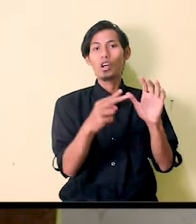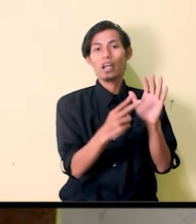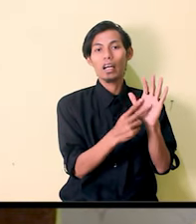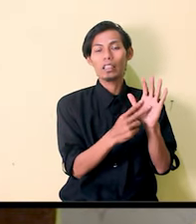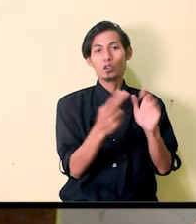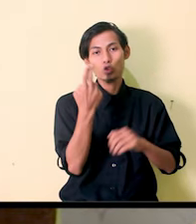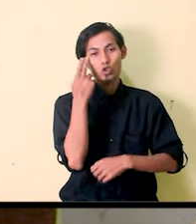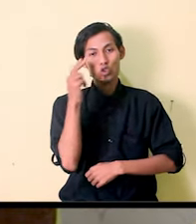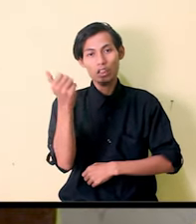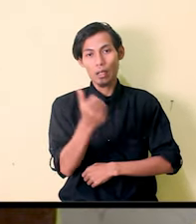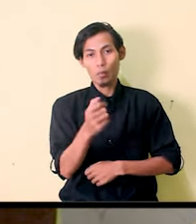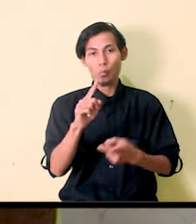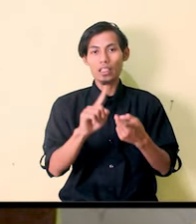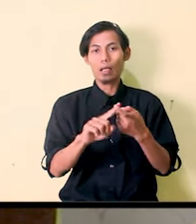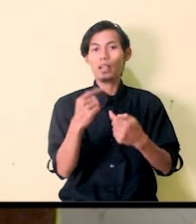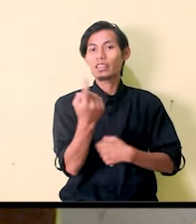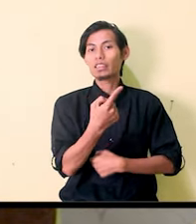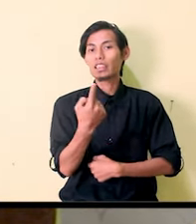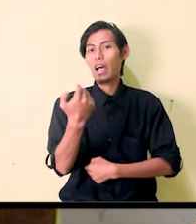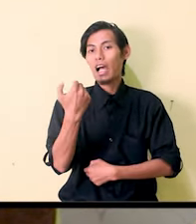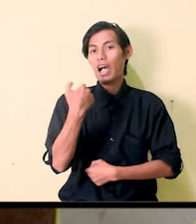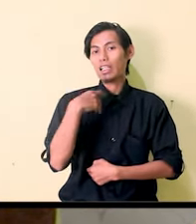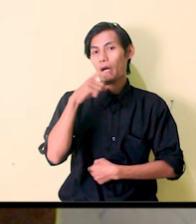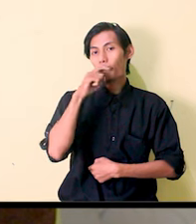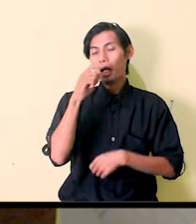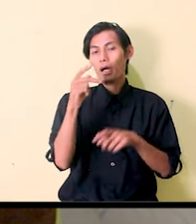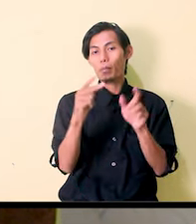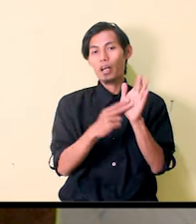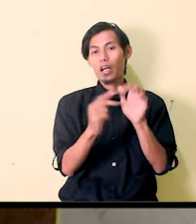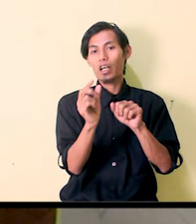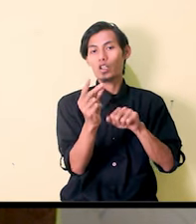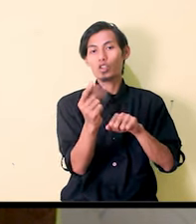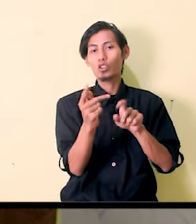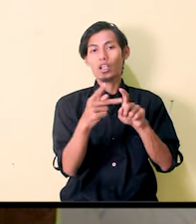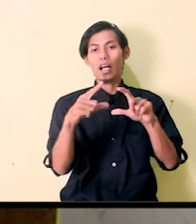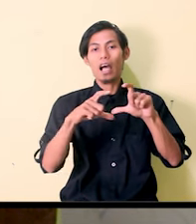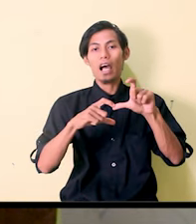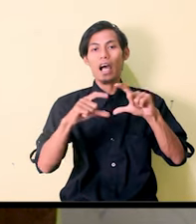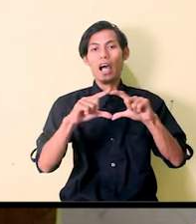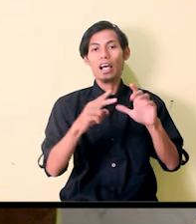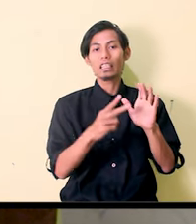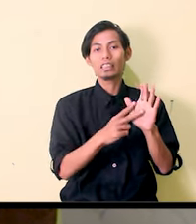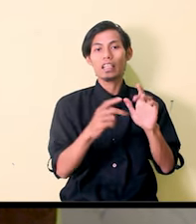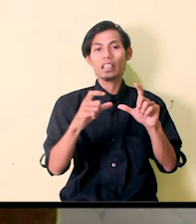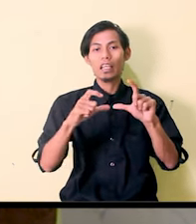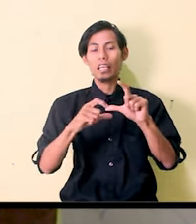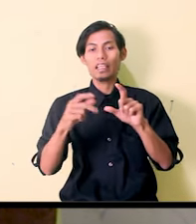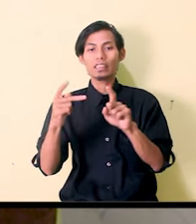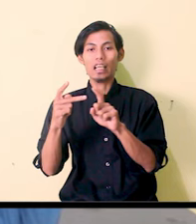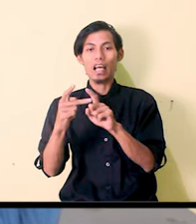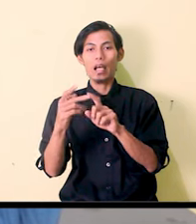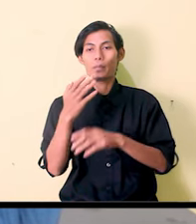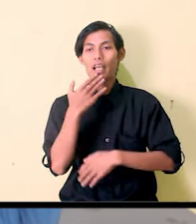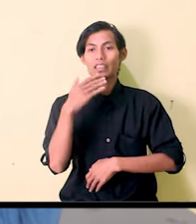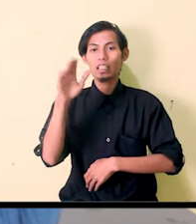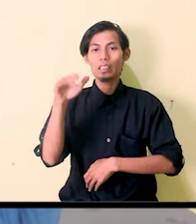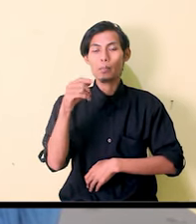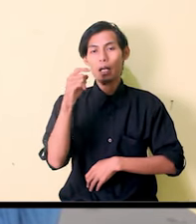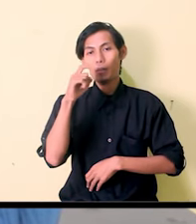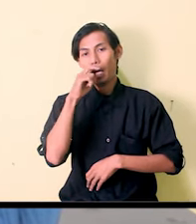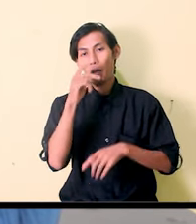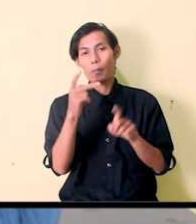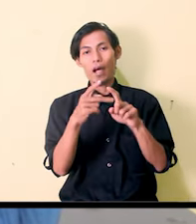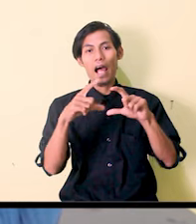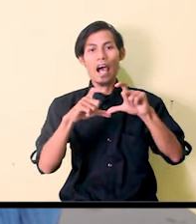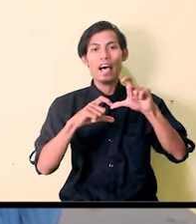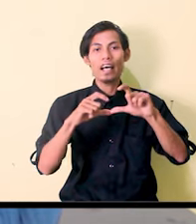pertama kita kedatangan bapak Nur Hasan SH yang biasa dipanggil Bapak Hasan beliau adalah